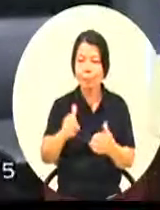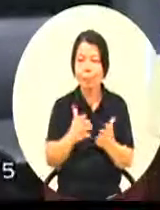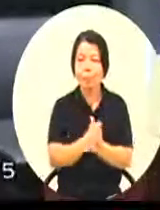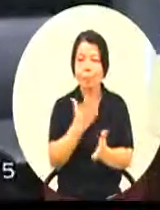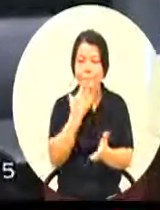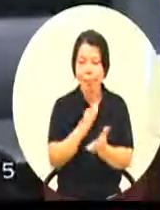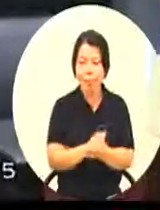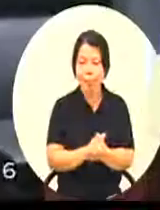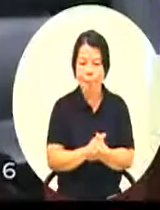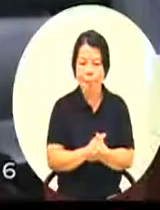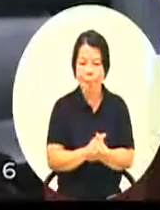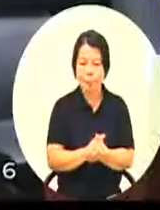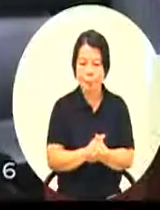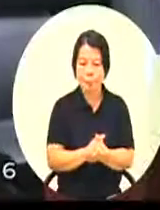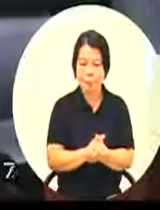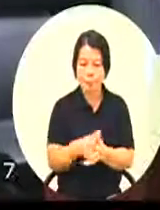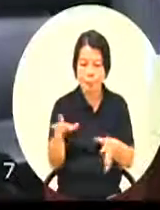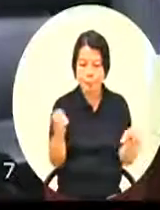变成这种